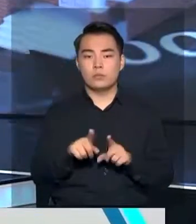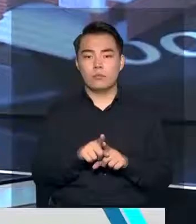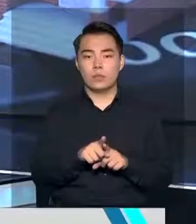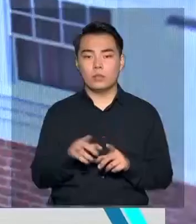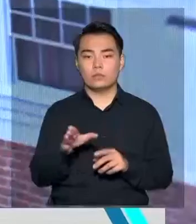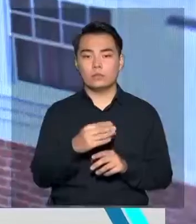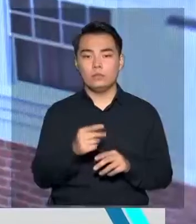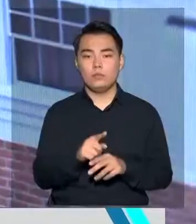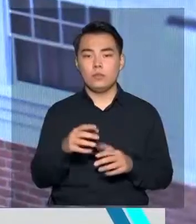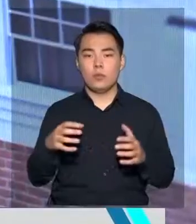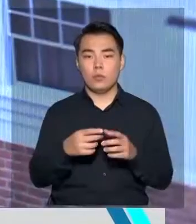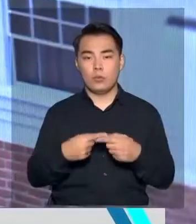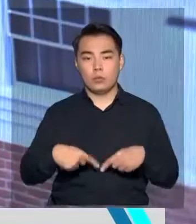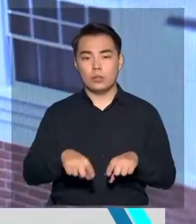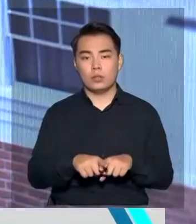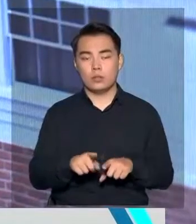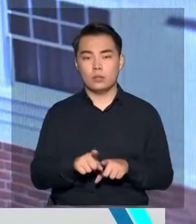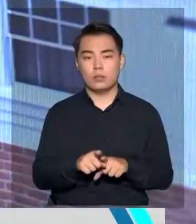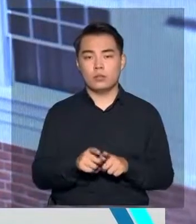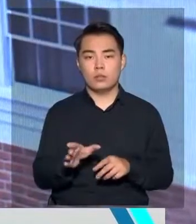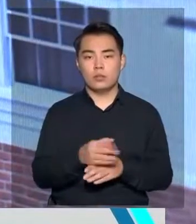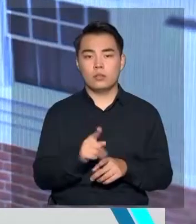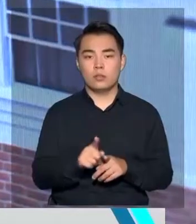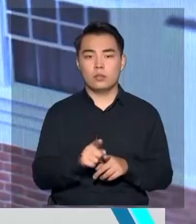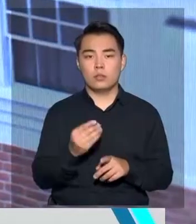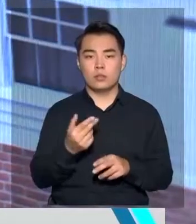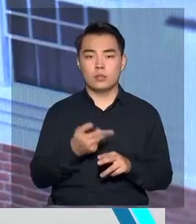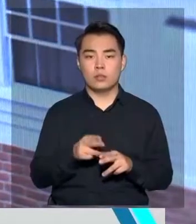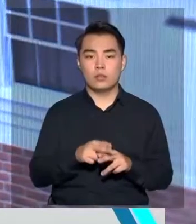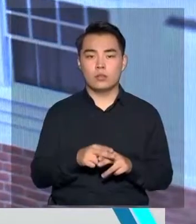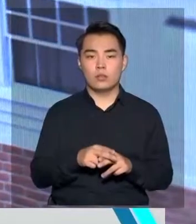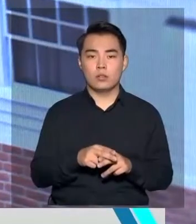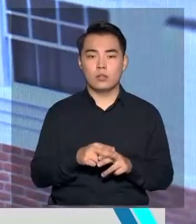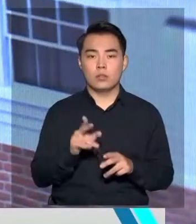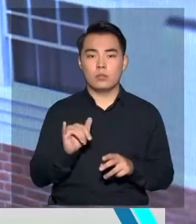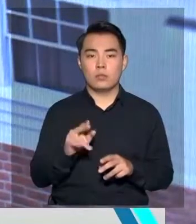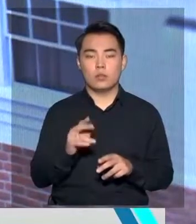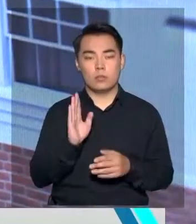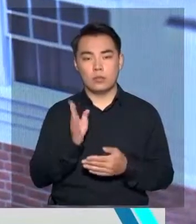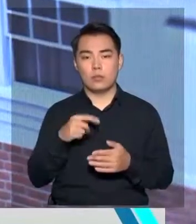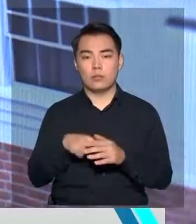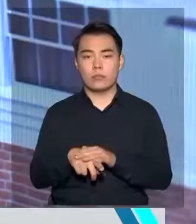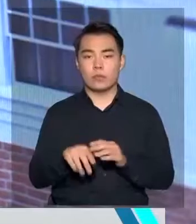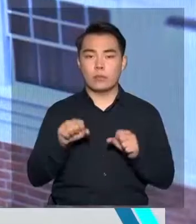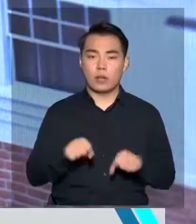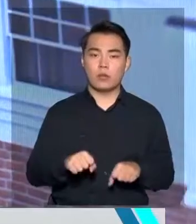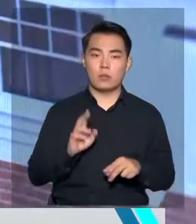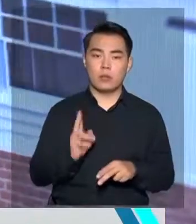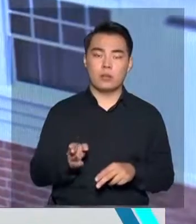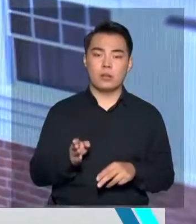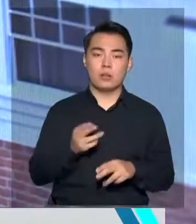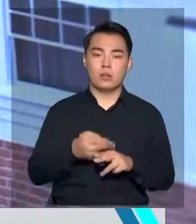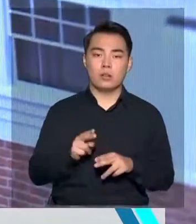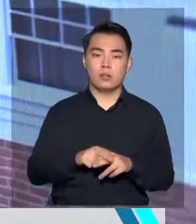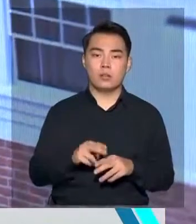атқарушы органдар өздерінің тарапынан үстіндегі қаржыны қаржыландыруға құқы бар. Biz onda kuhtu kaldırgamız. Bırak